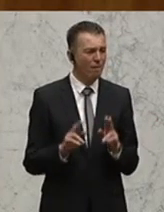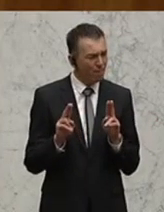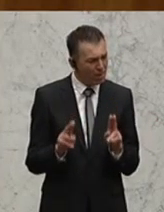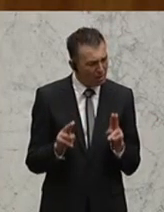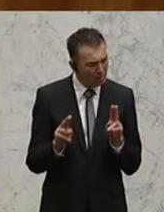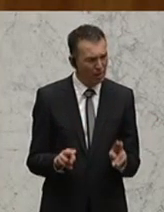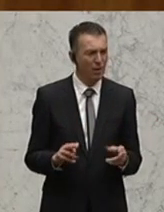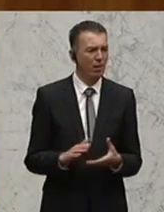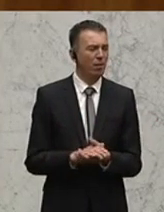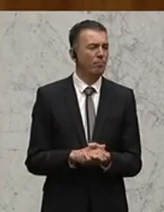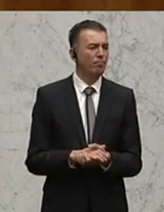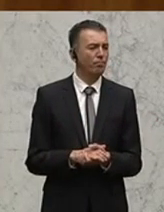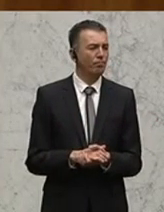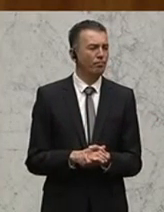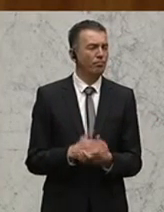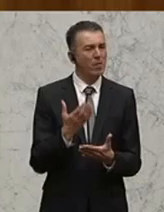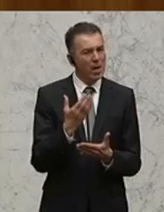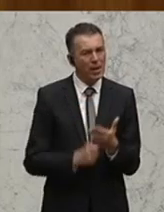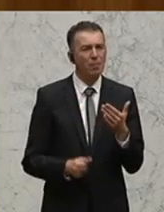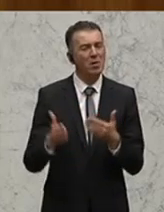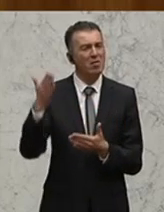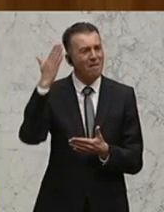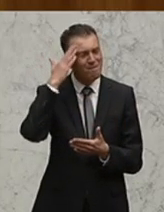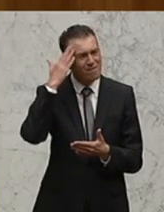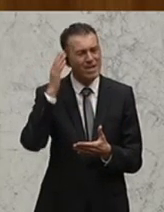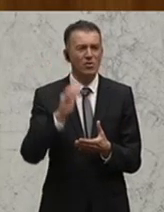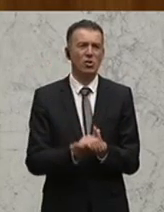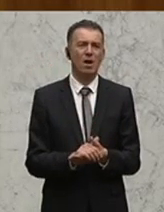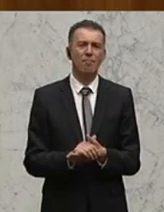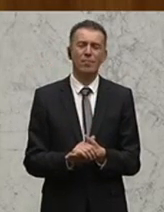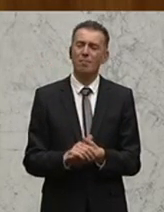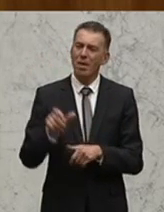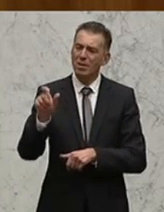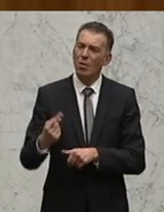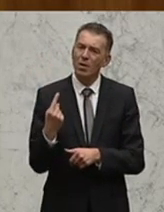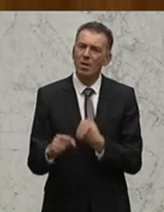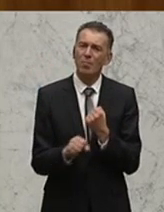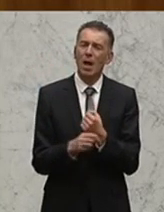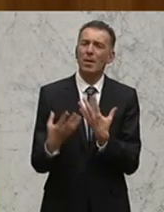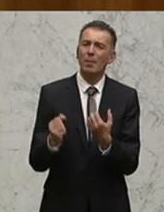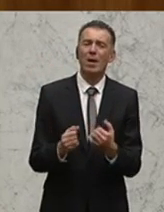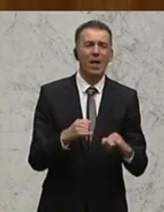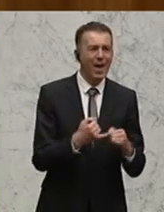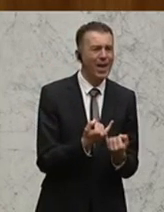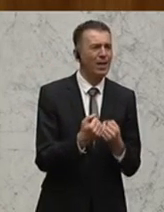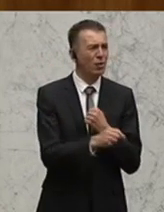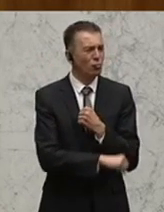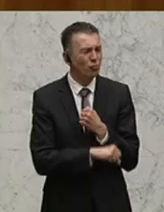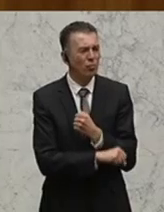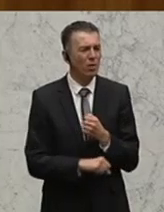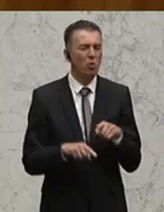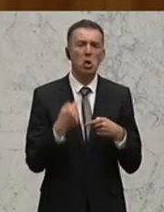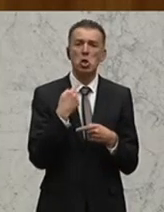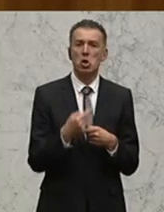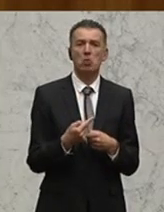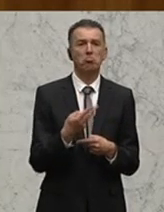wirklich fundierten Ergebnissen in der Wissenschaft, von Praktikern, von Eltern, von Studien, die wir gehört haben, und dann